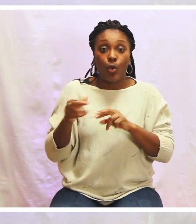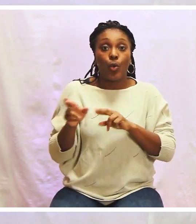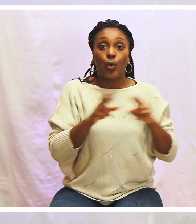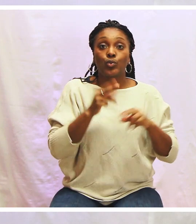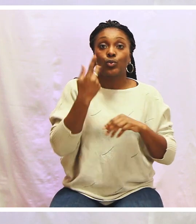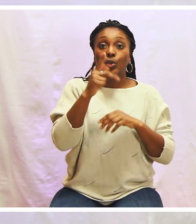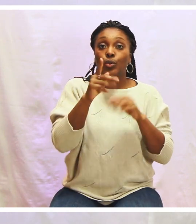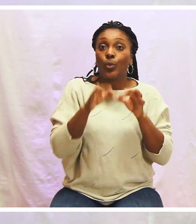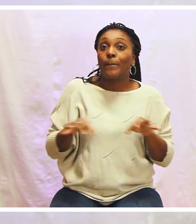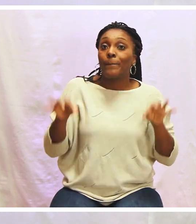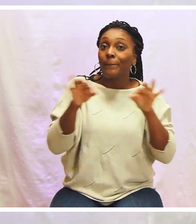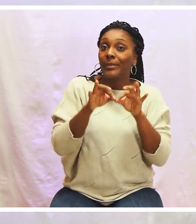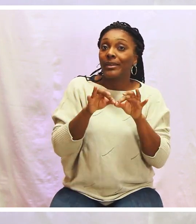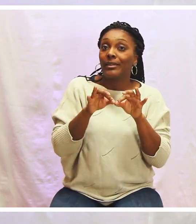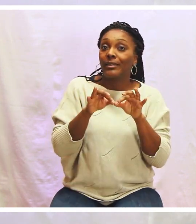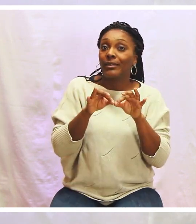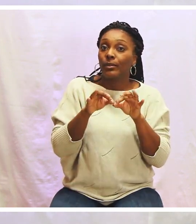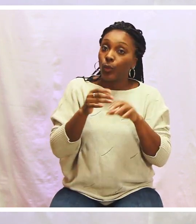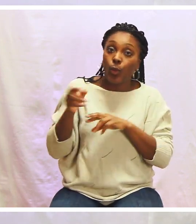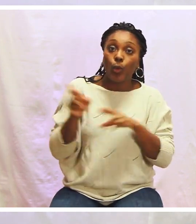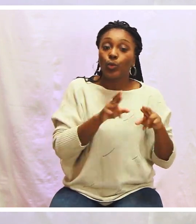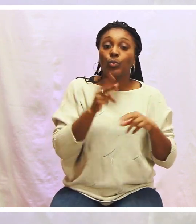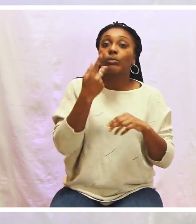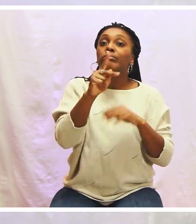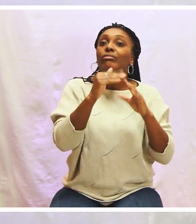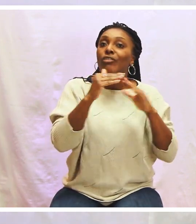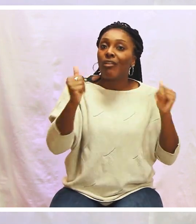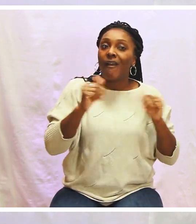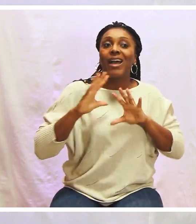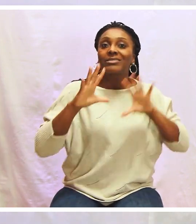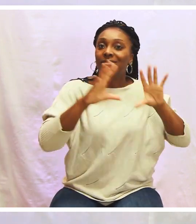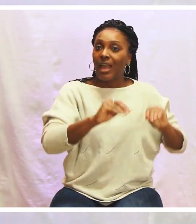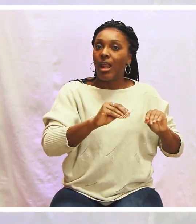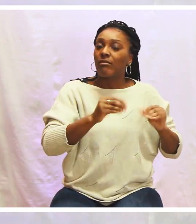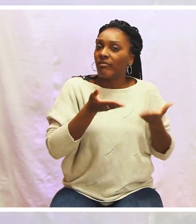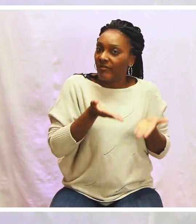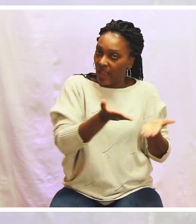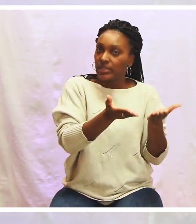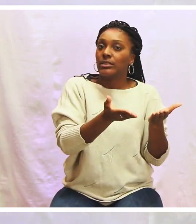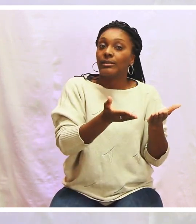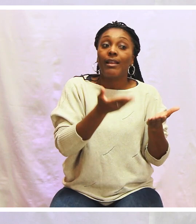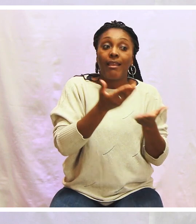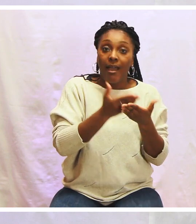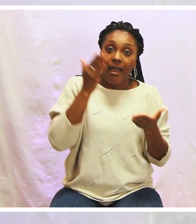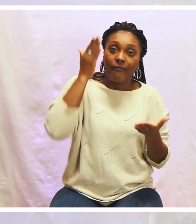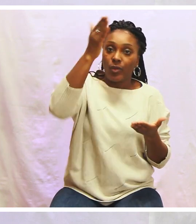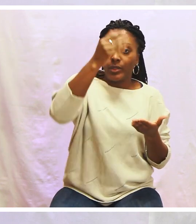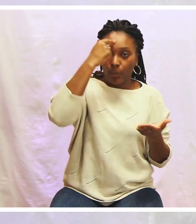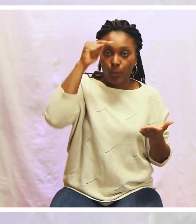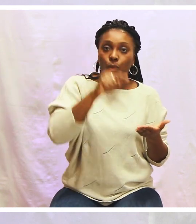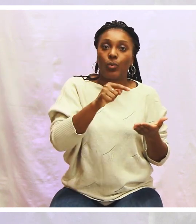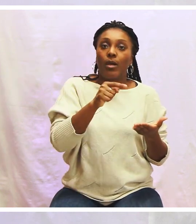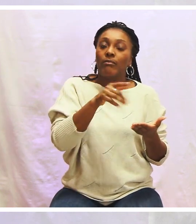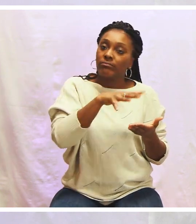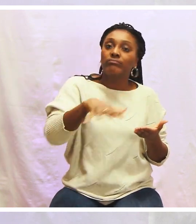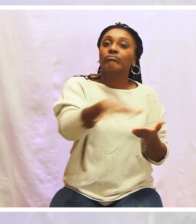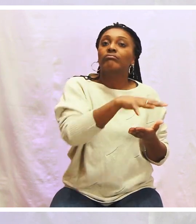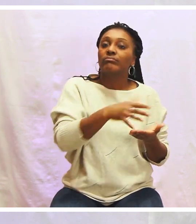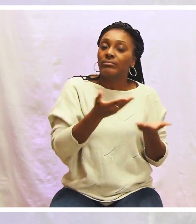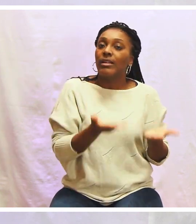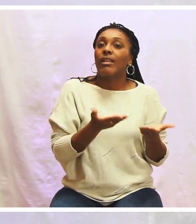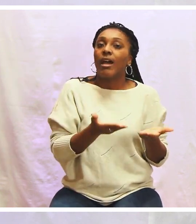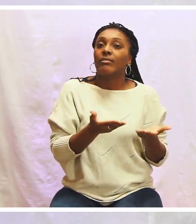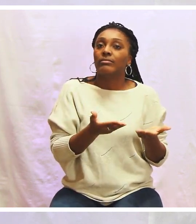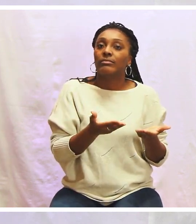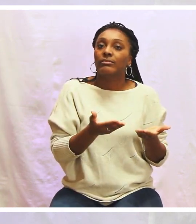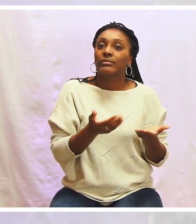pays, de rentrer dans ton camp et de t'installer là-bas, là où j'ai un avenir pour toi maintenant. Tu as passé cette étape,